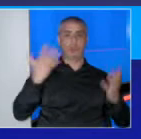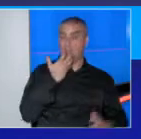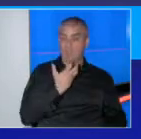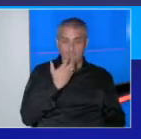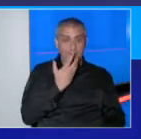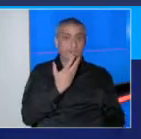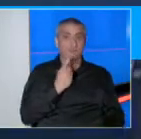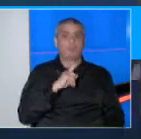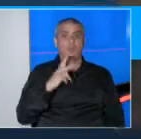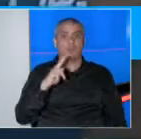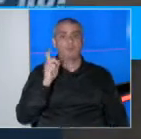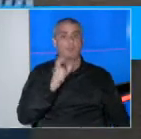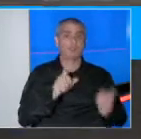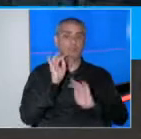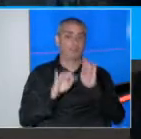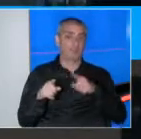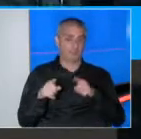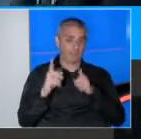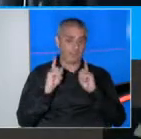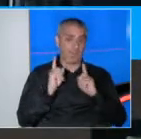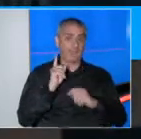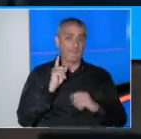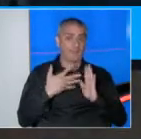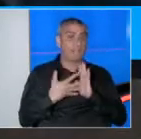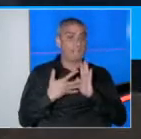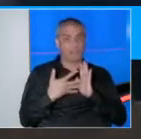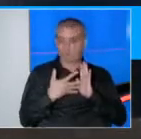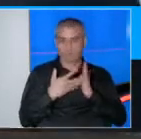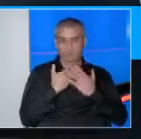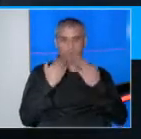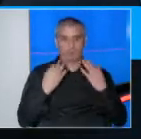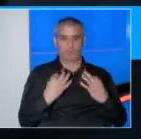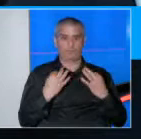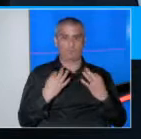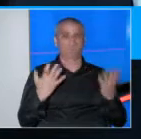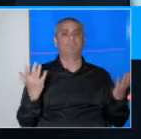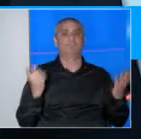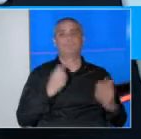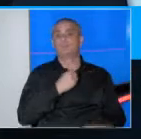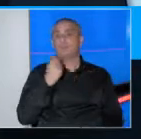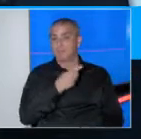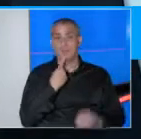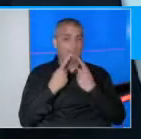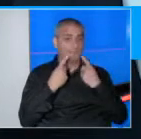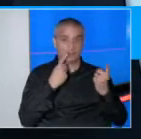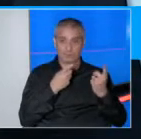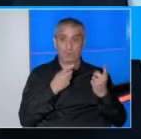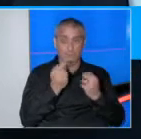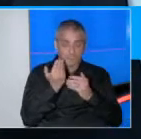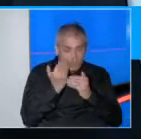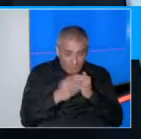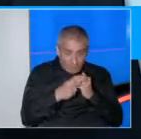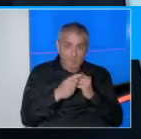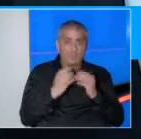רבנים וכולי, עוד כל מיני אנשים שבאמת מתנגדים לזה, אבל הביקורת היא ברורה, ובכלל לכן בימינה מנסים במסע ומתן של רגל האחרון